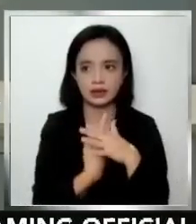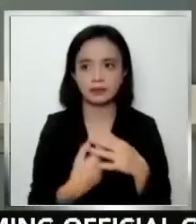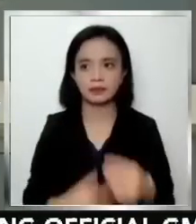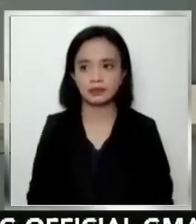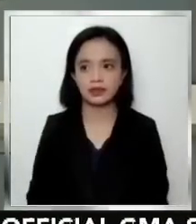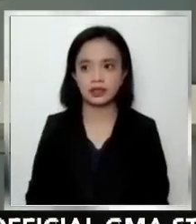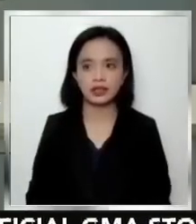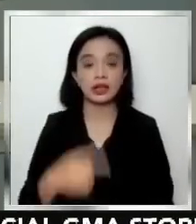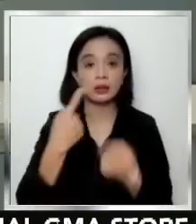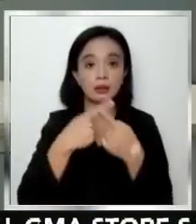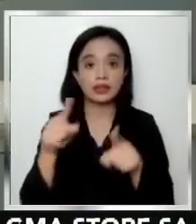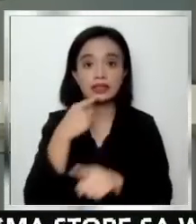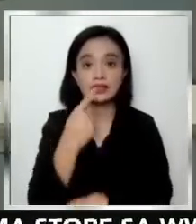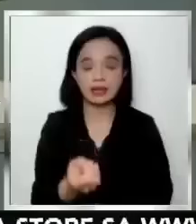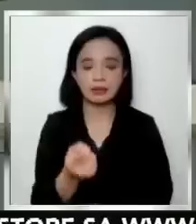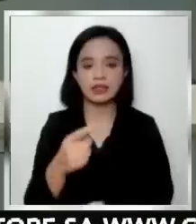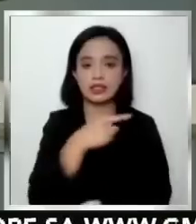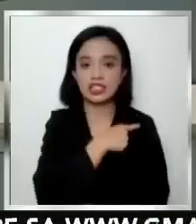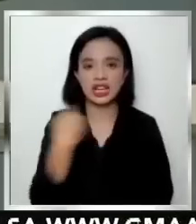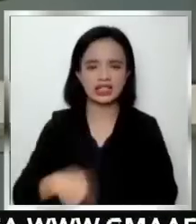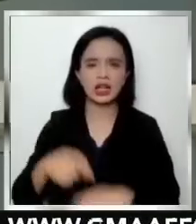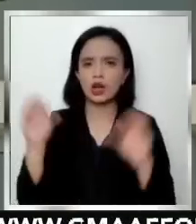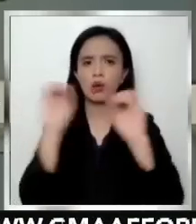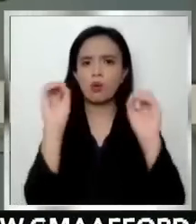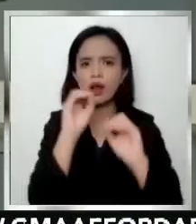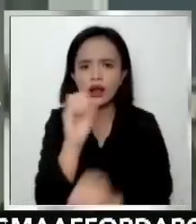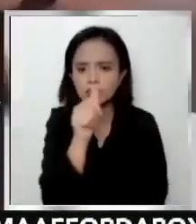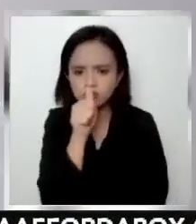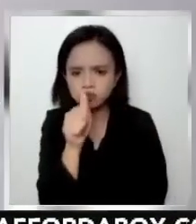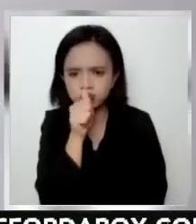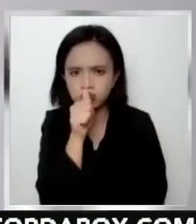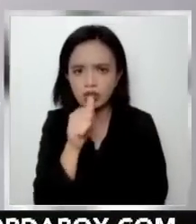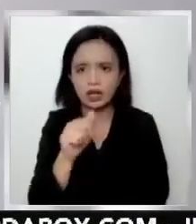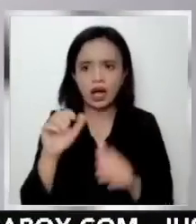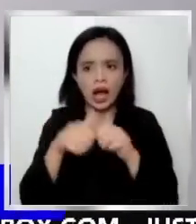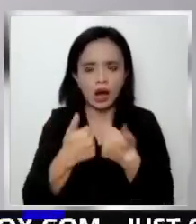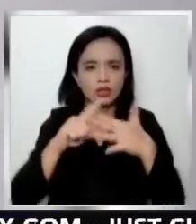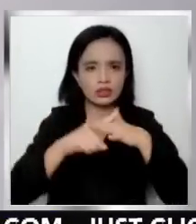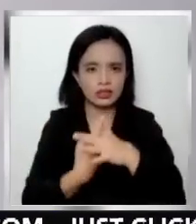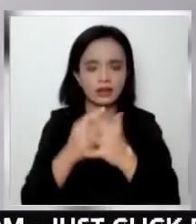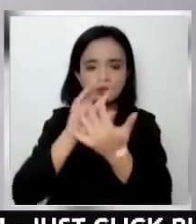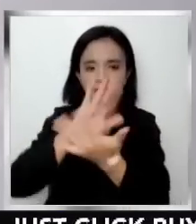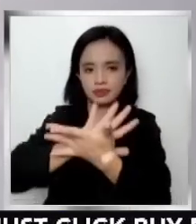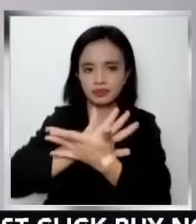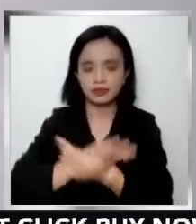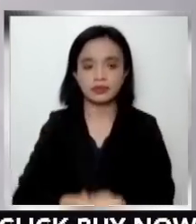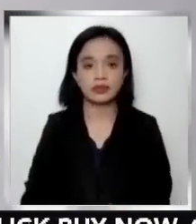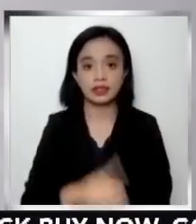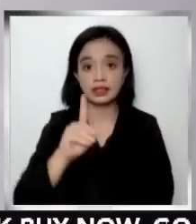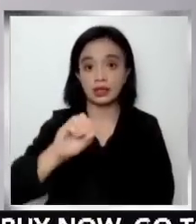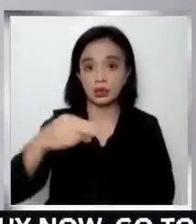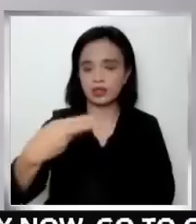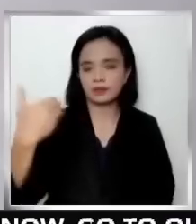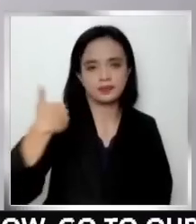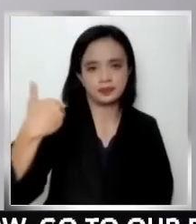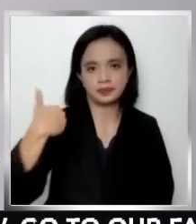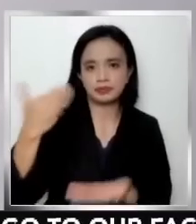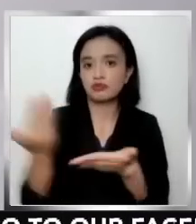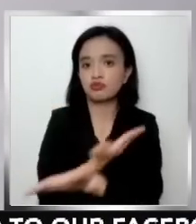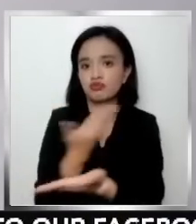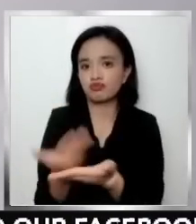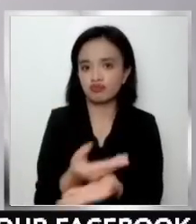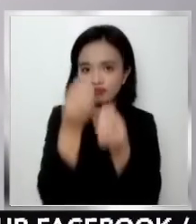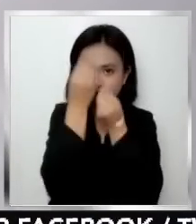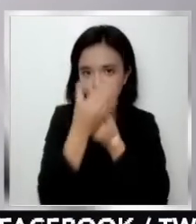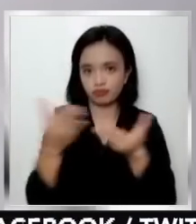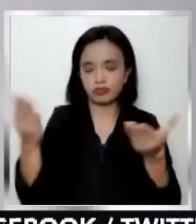wala silang itinatago sa posibleng pinagmula ng COVID-19. Wala pang bagong pahayag ang DOH tungkol sa pag-akyat ng positivity rate